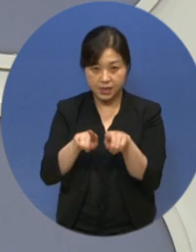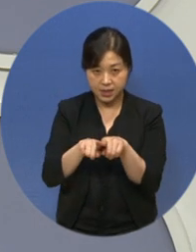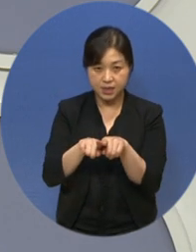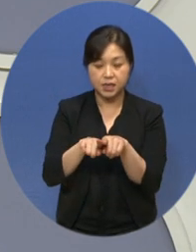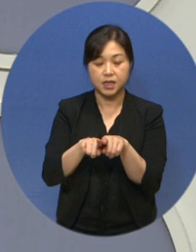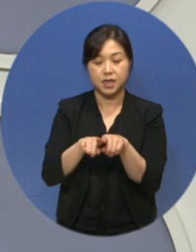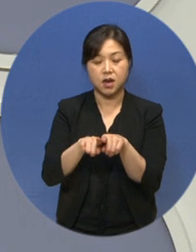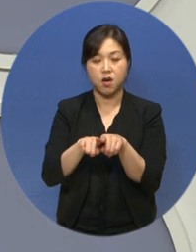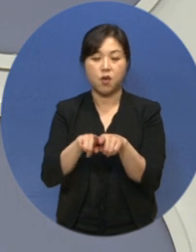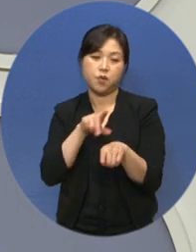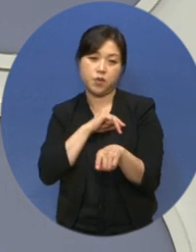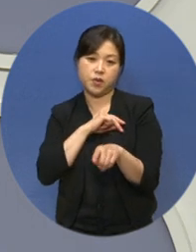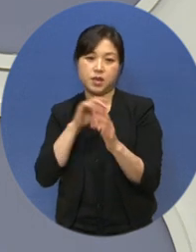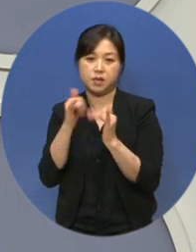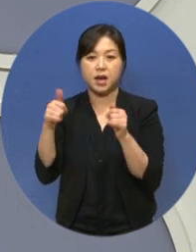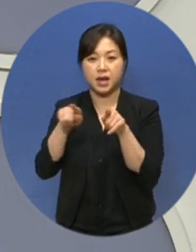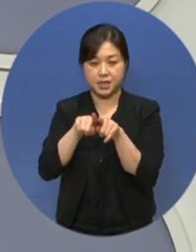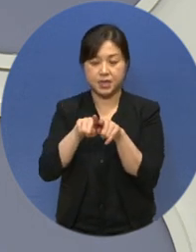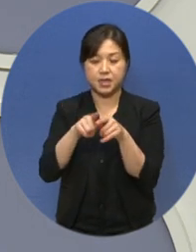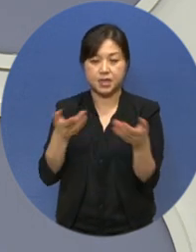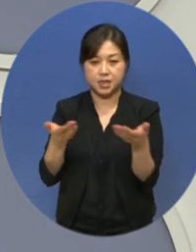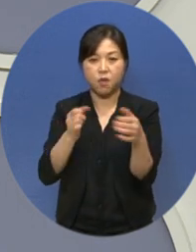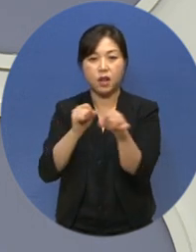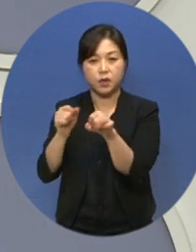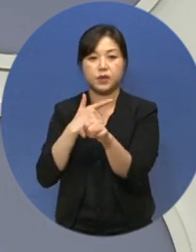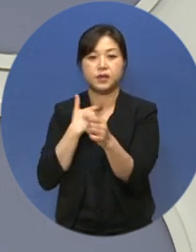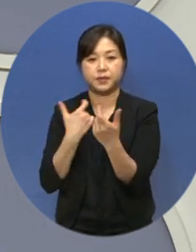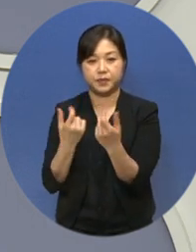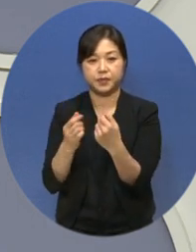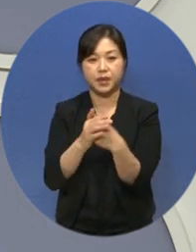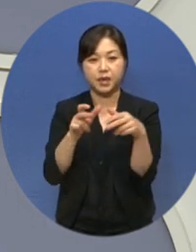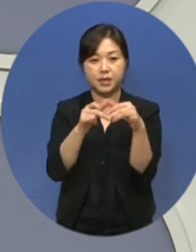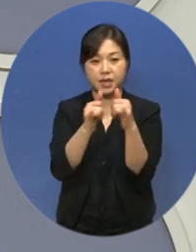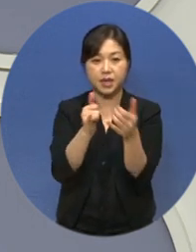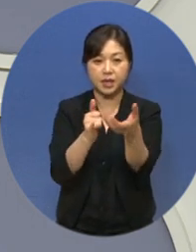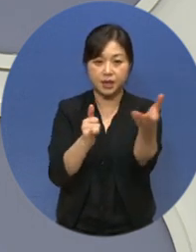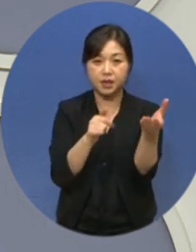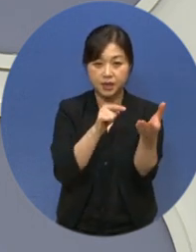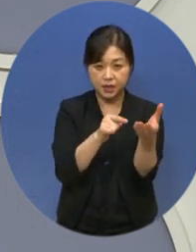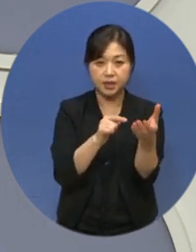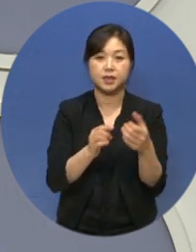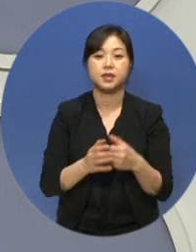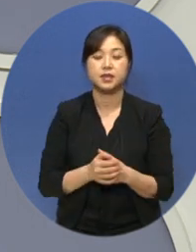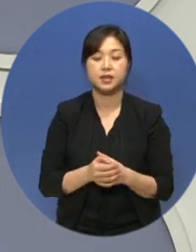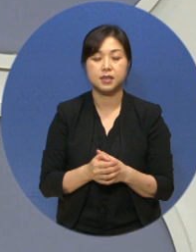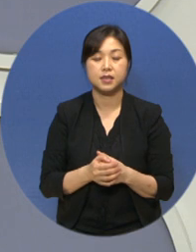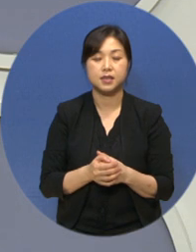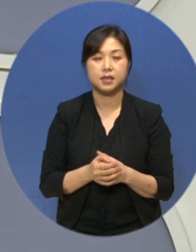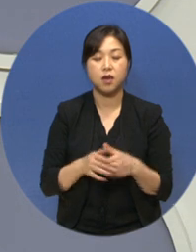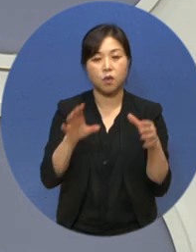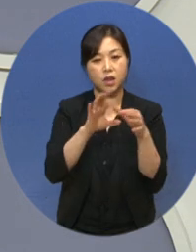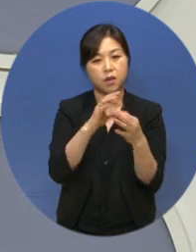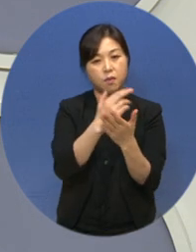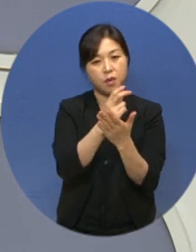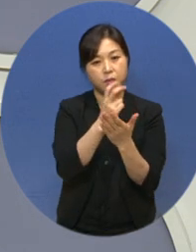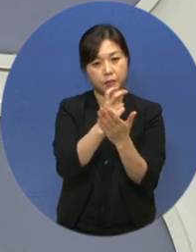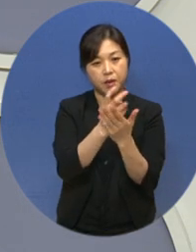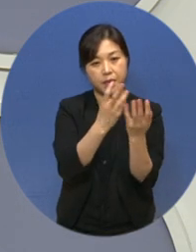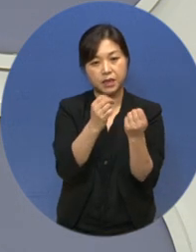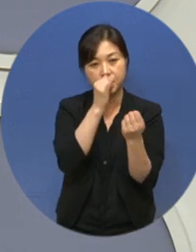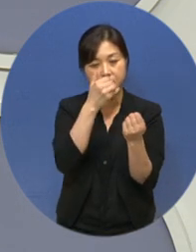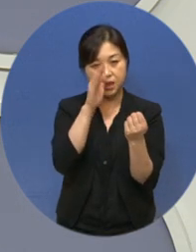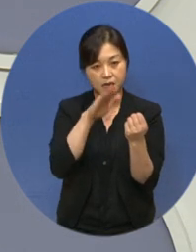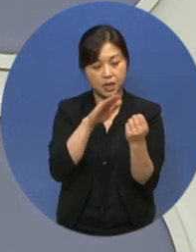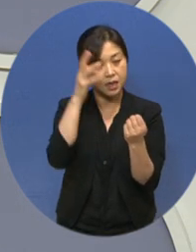겉에 말이 많은데요 예 예 장애인 분들 같은 경우에는 좀 열어 가졌는데 기억에 남는 것 중에서 시각장애인